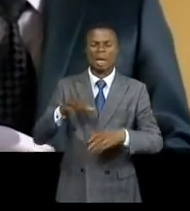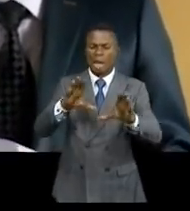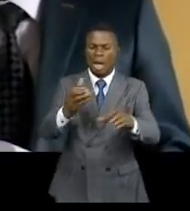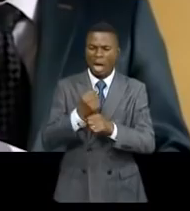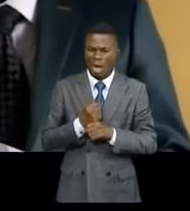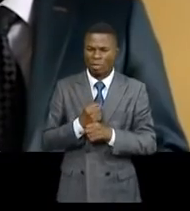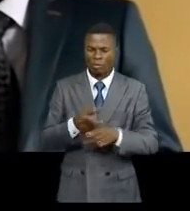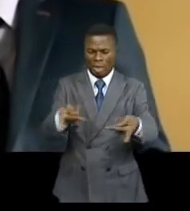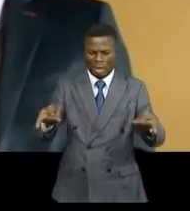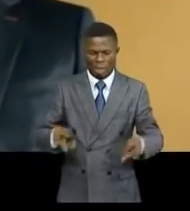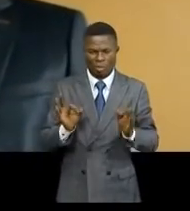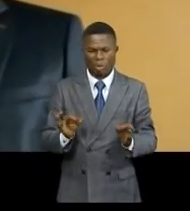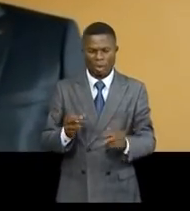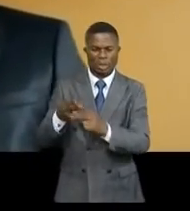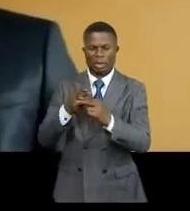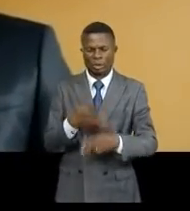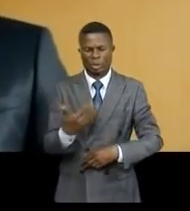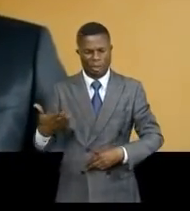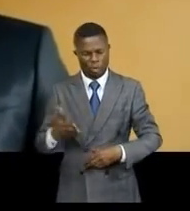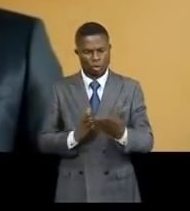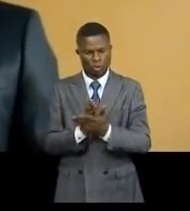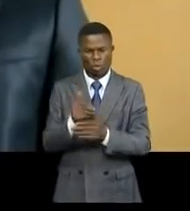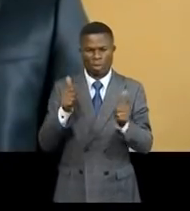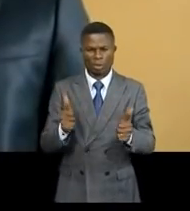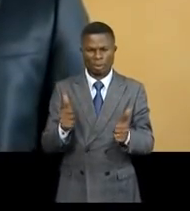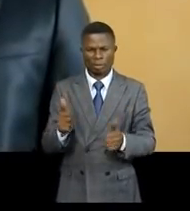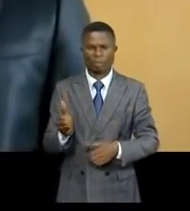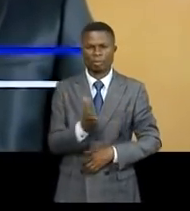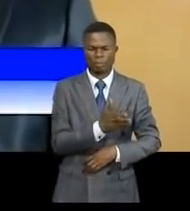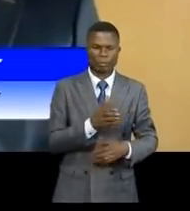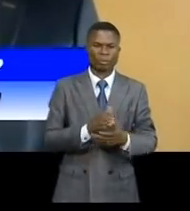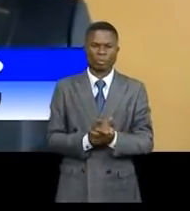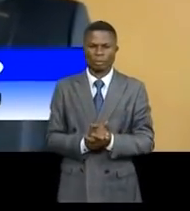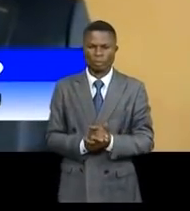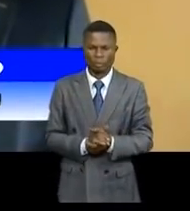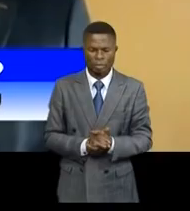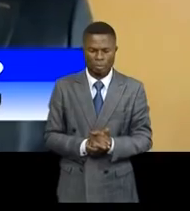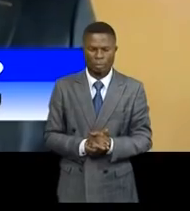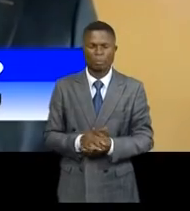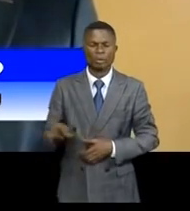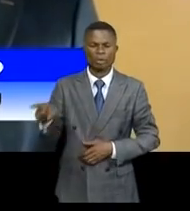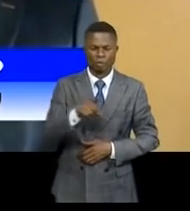qu'à la sécurisation de leurs droits fonciers. Cette réforme foncière